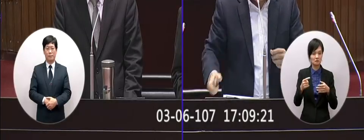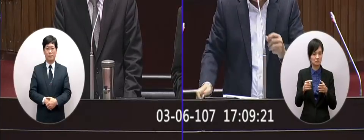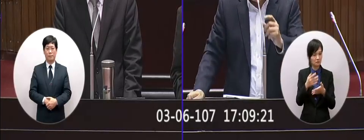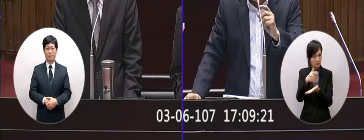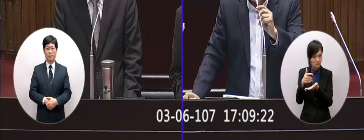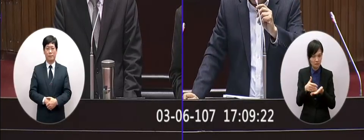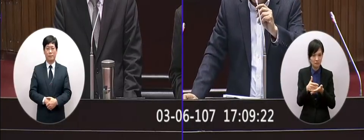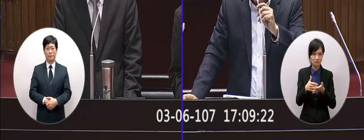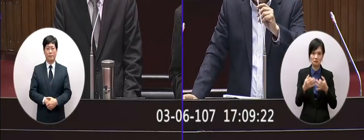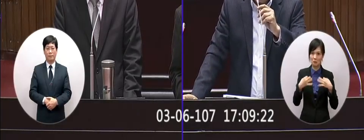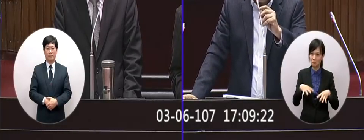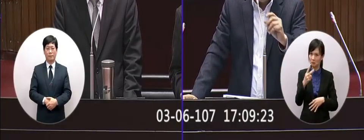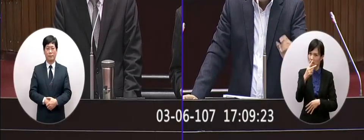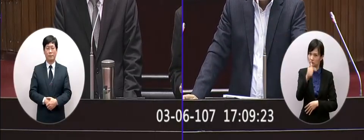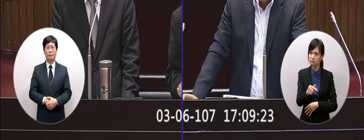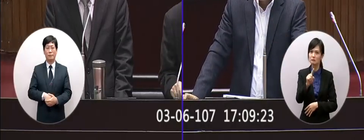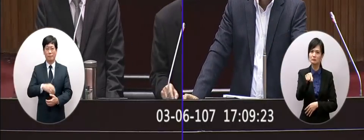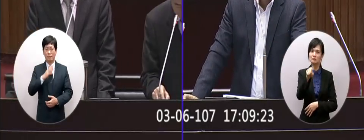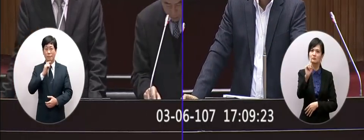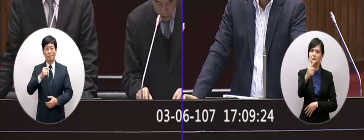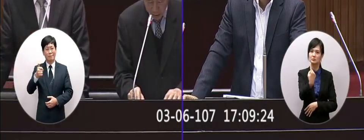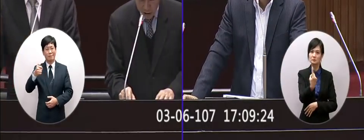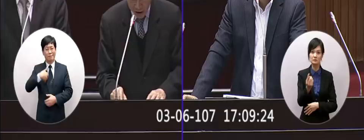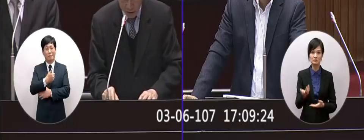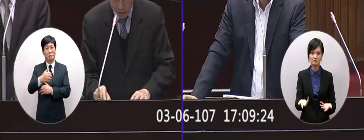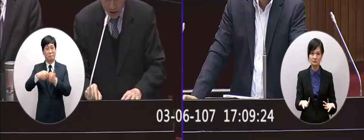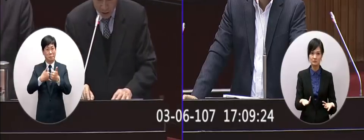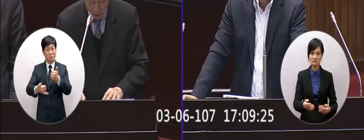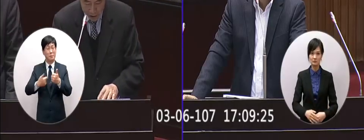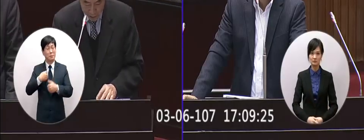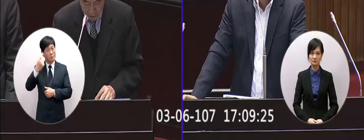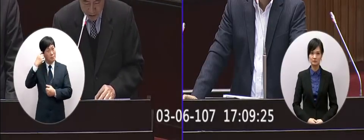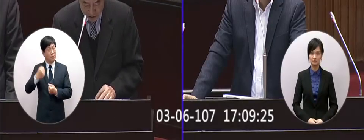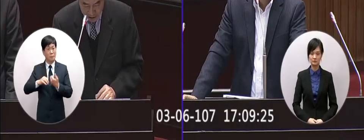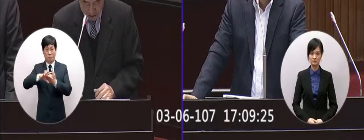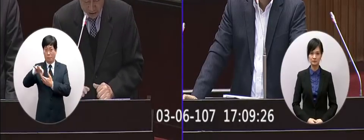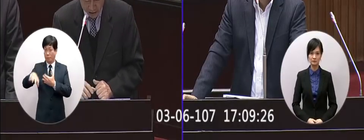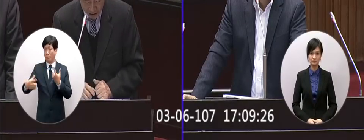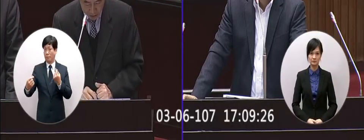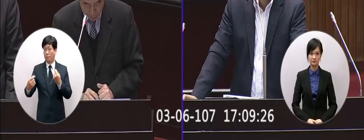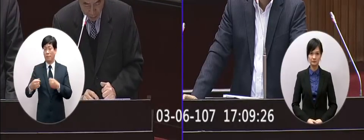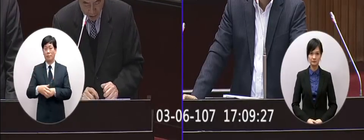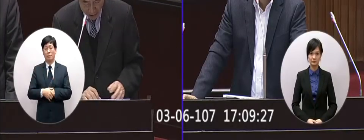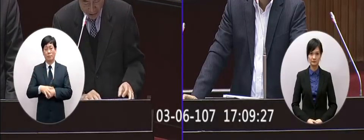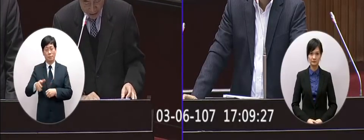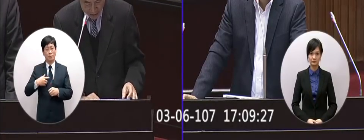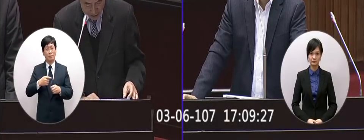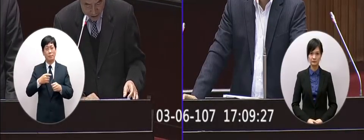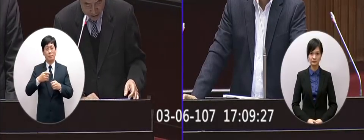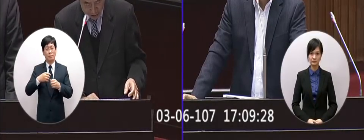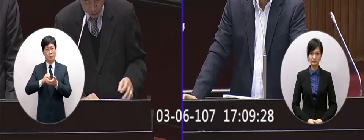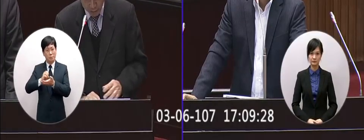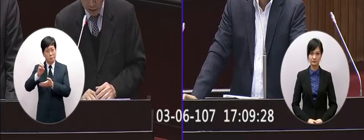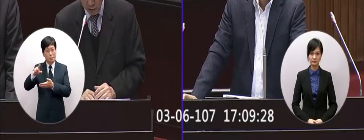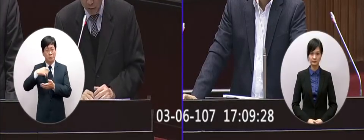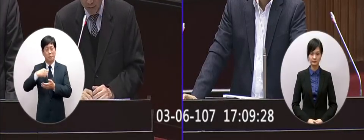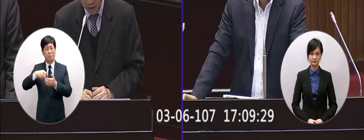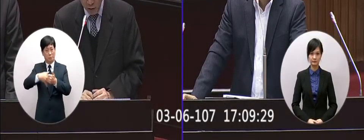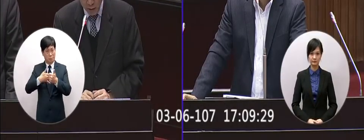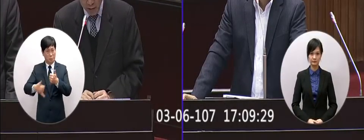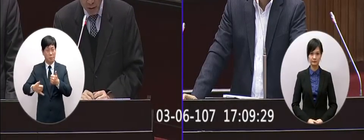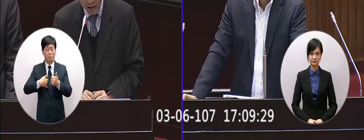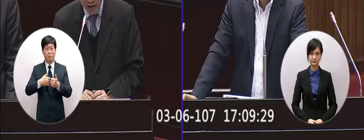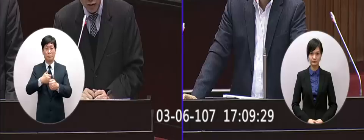想请教一下部长。 是这个，谢谢庄委员。我想我在别的地方也向。委员和这个县长都有报